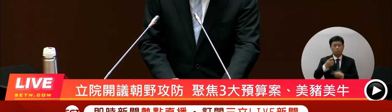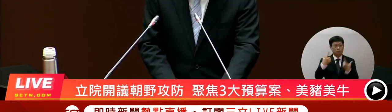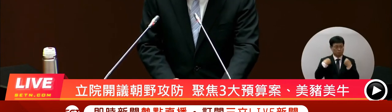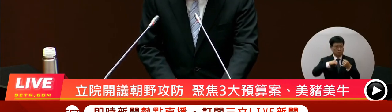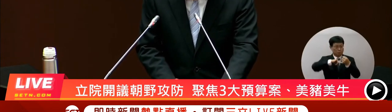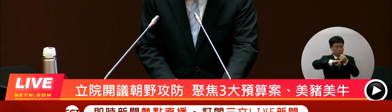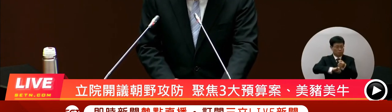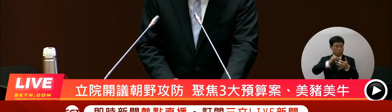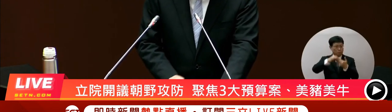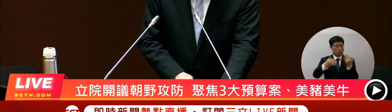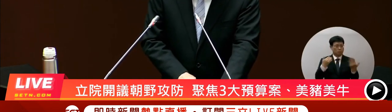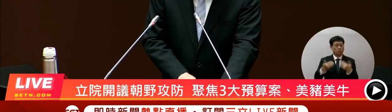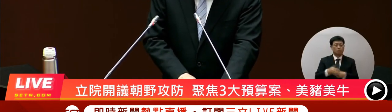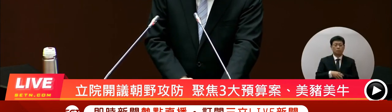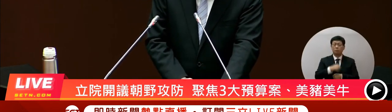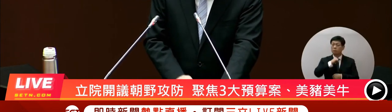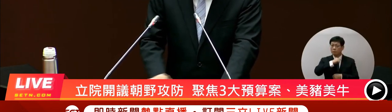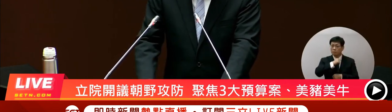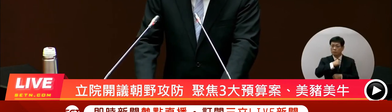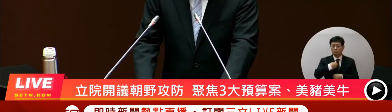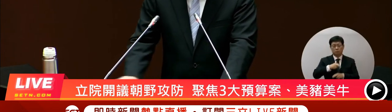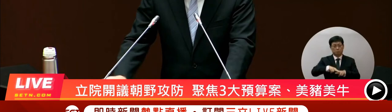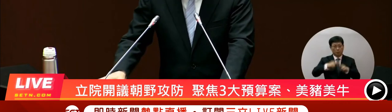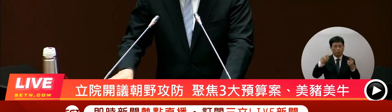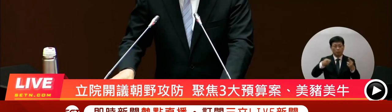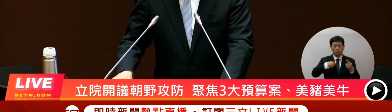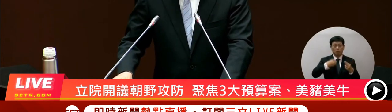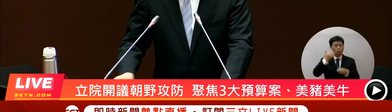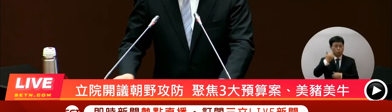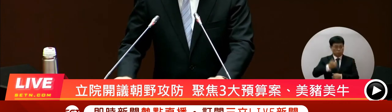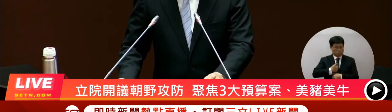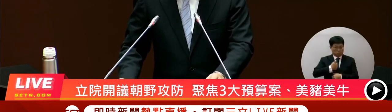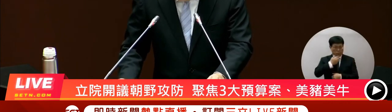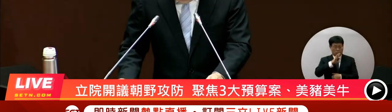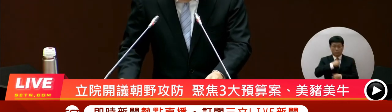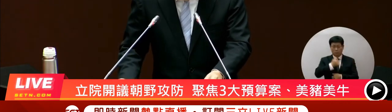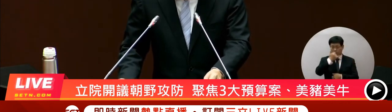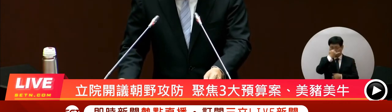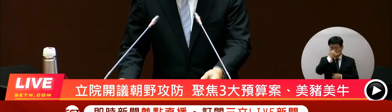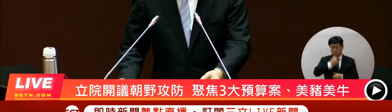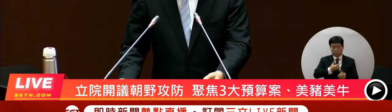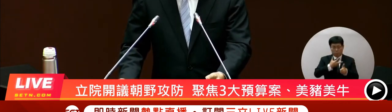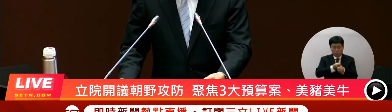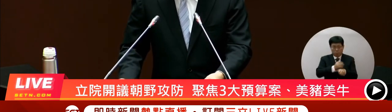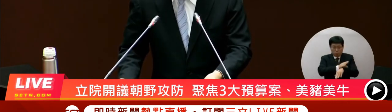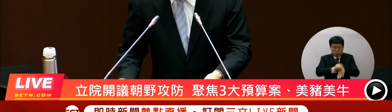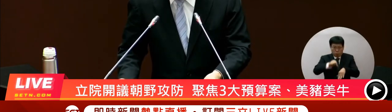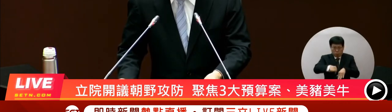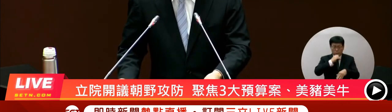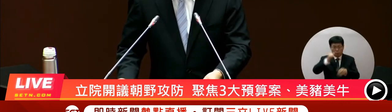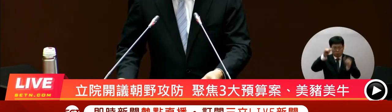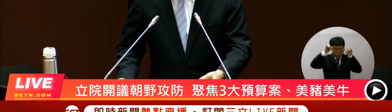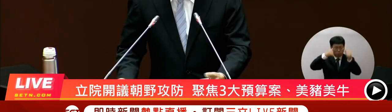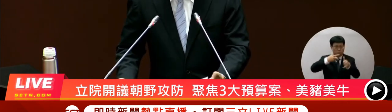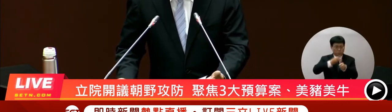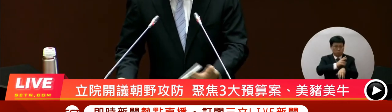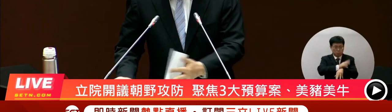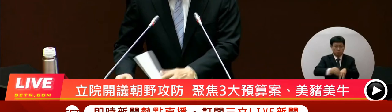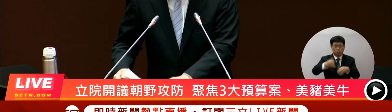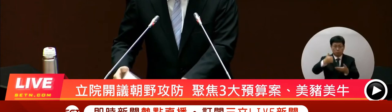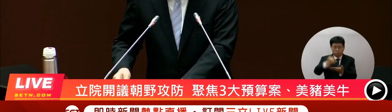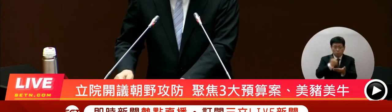订定标准，台湾开放含有莱克多巴胺的美国牛肉进口也已